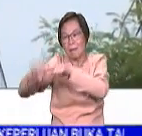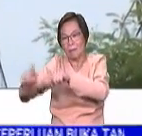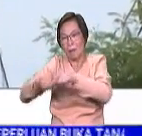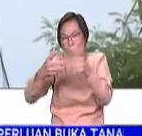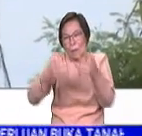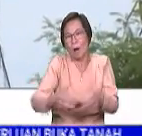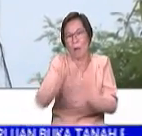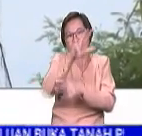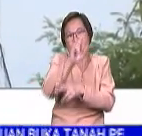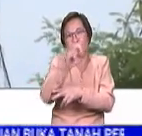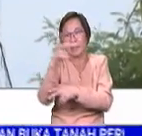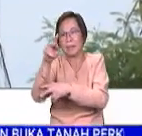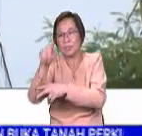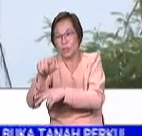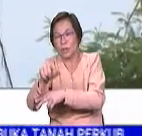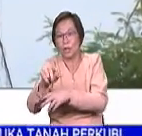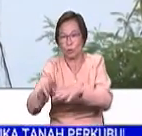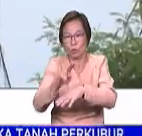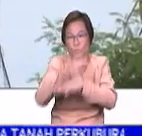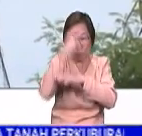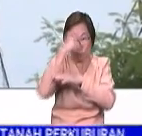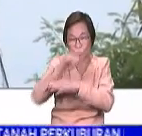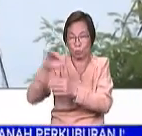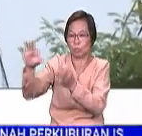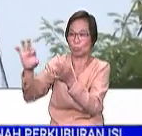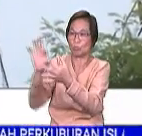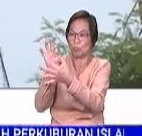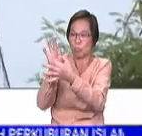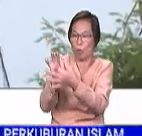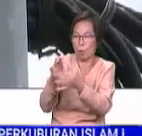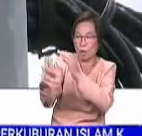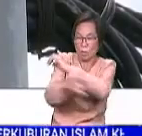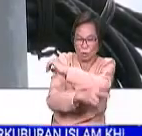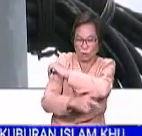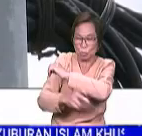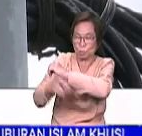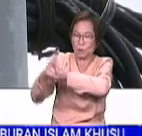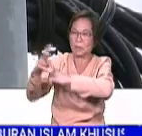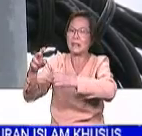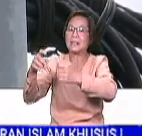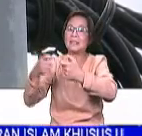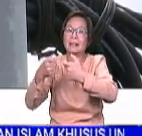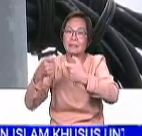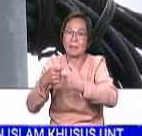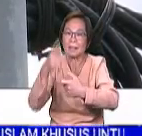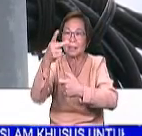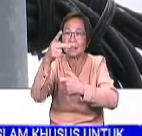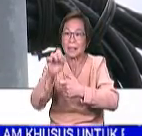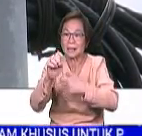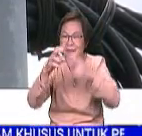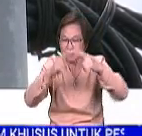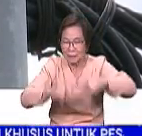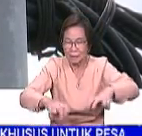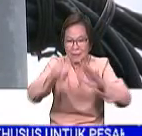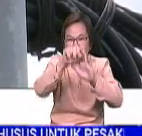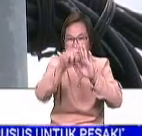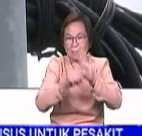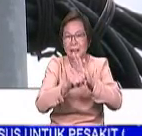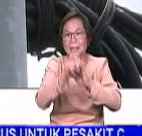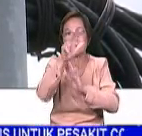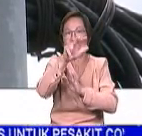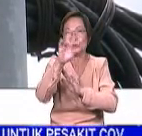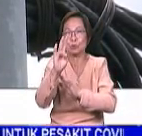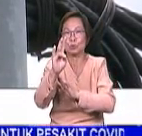jenis seberat 30 kg yang digunakan untuk menyambung setiap mencuri arus elektrik cash di setneg section